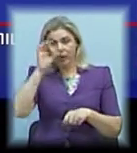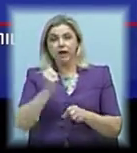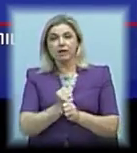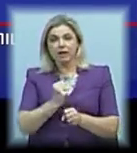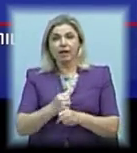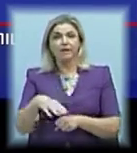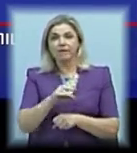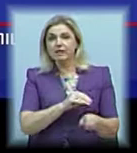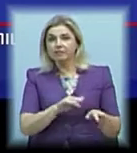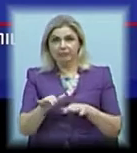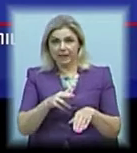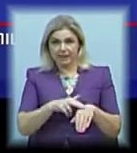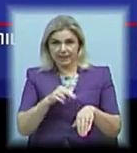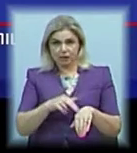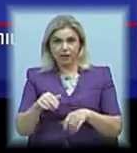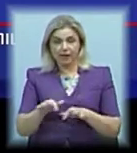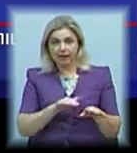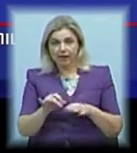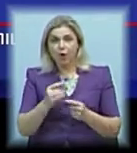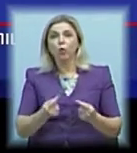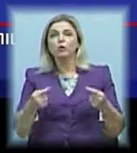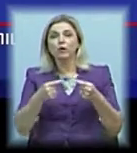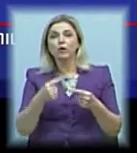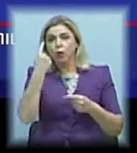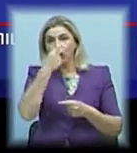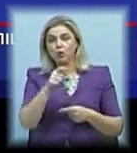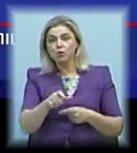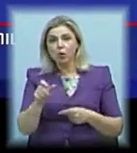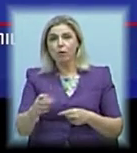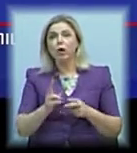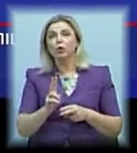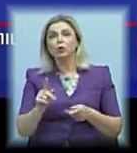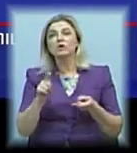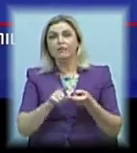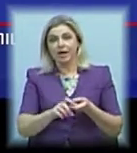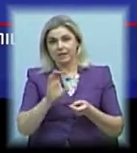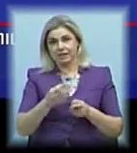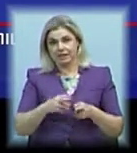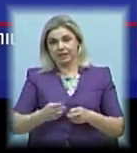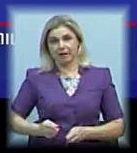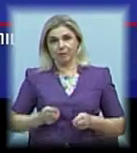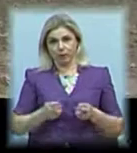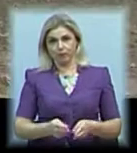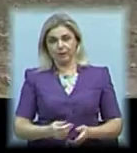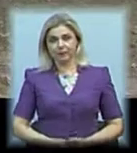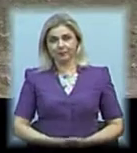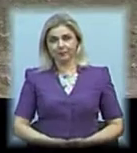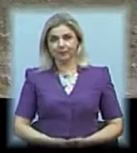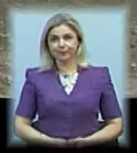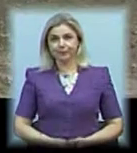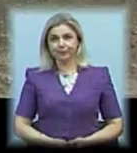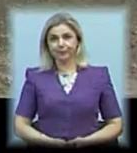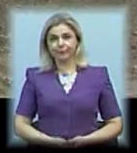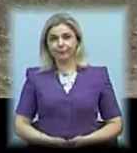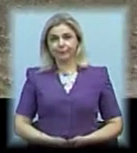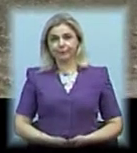необхідні слідчі дії, встановлюються особи, які можуть бути причетні до вказаного кримінального правопорушення. Світлана Кльосова,